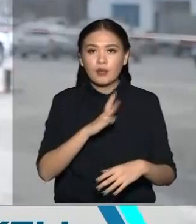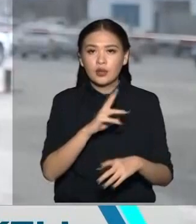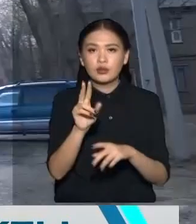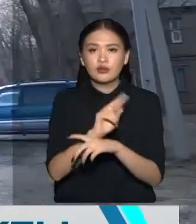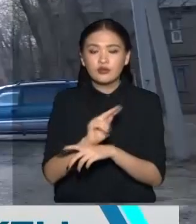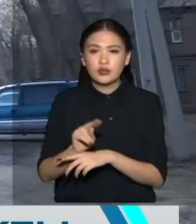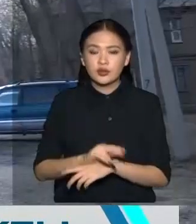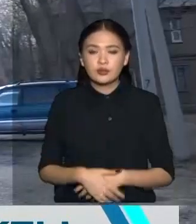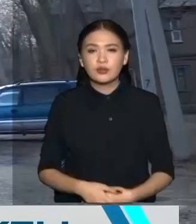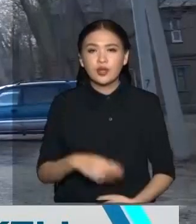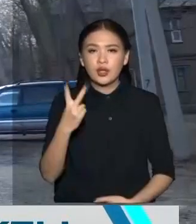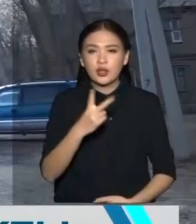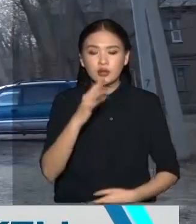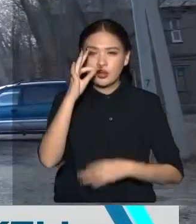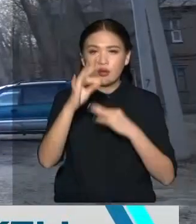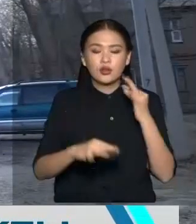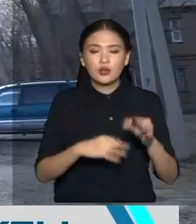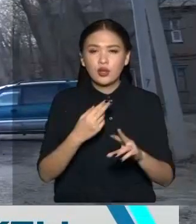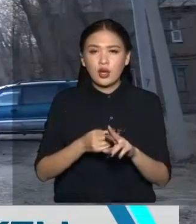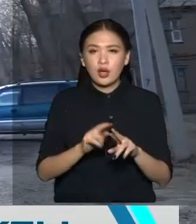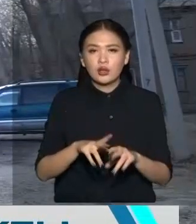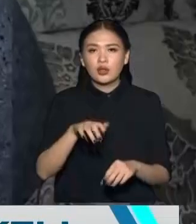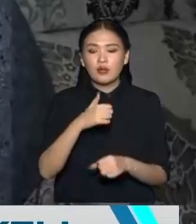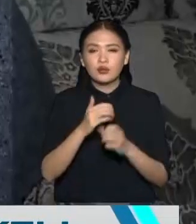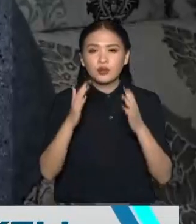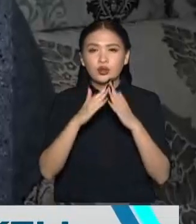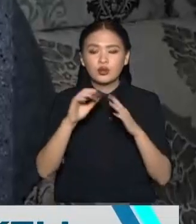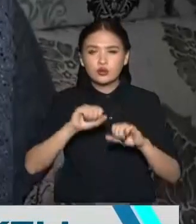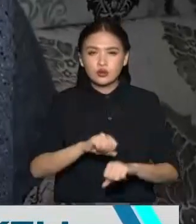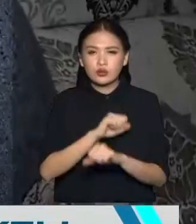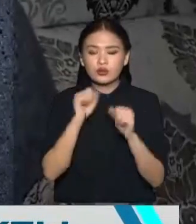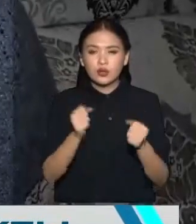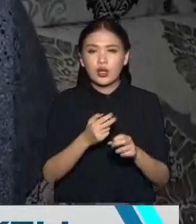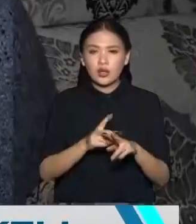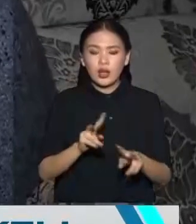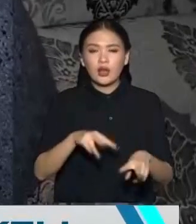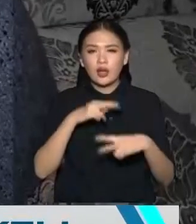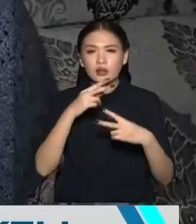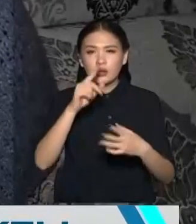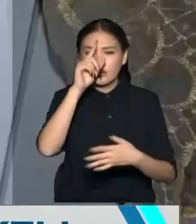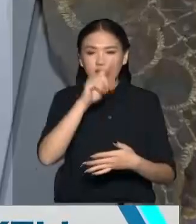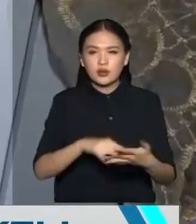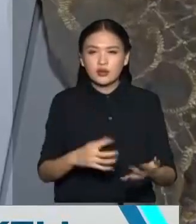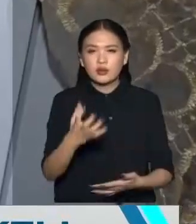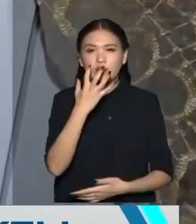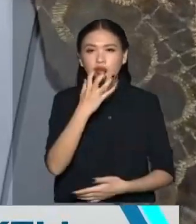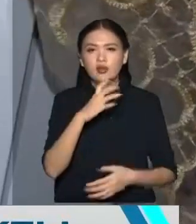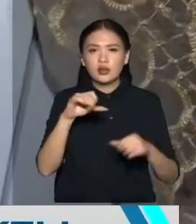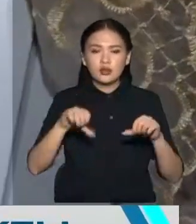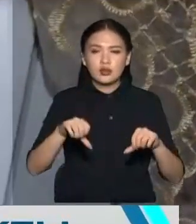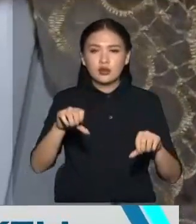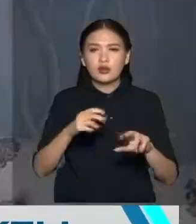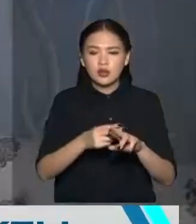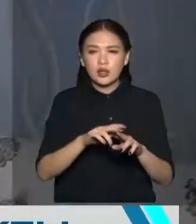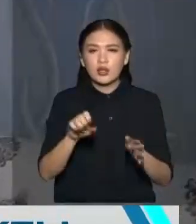өткізілген. Екі тәуліктен бері баспаналары күрт суыған жезқазғандықтардың назары да үміті де жылу электр станциясында.